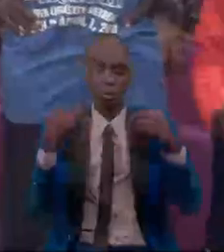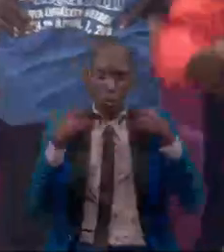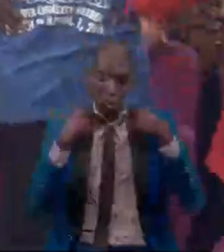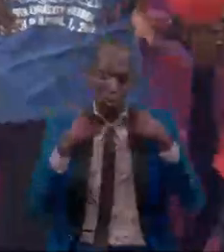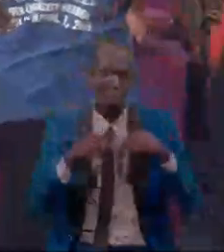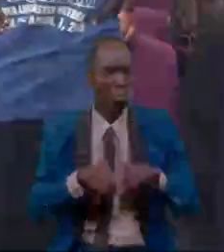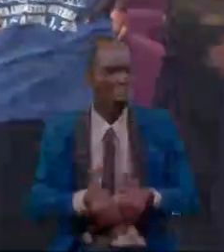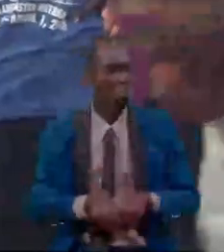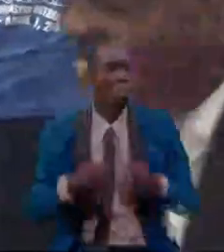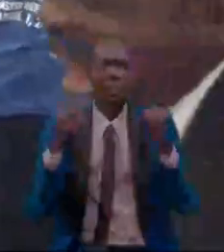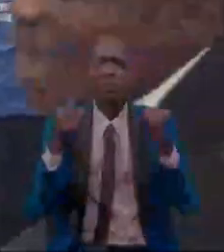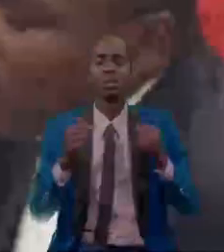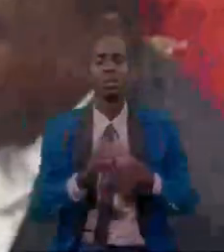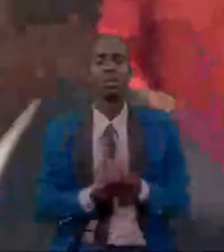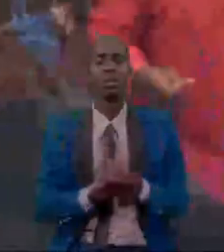Les jougs sont brisés.